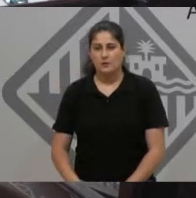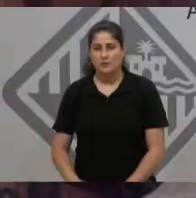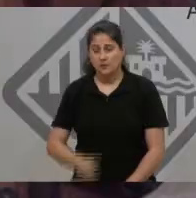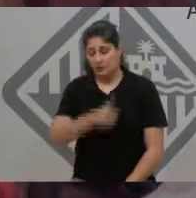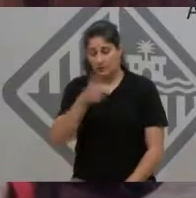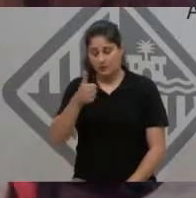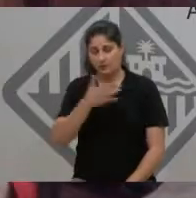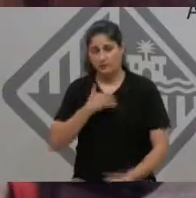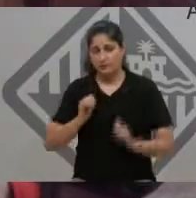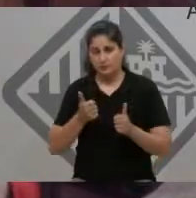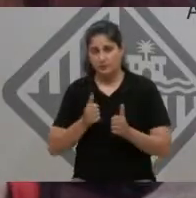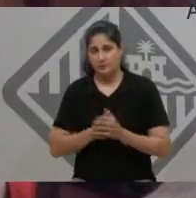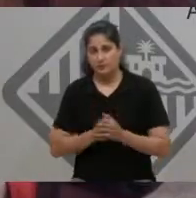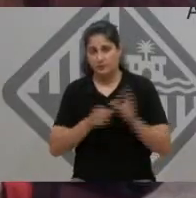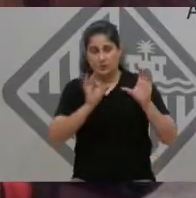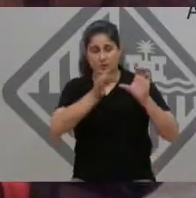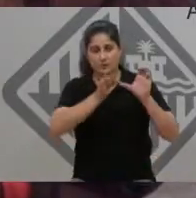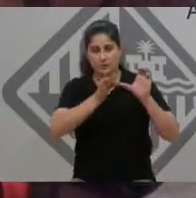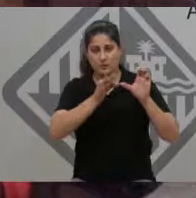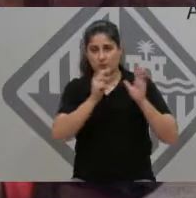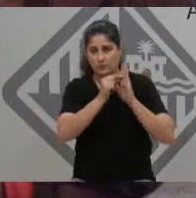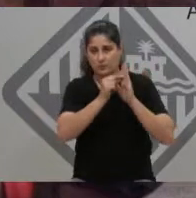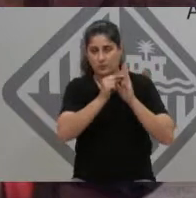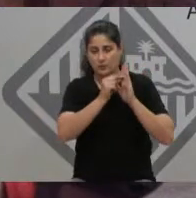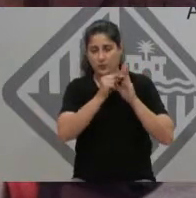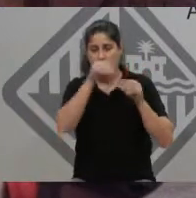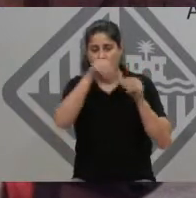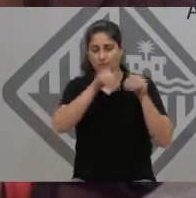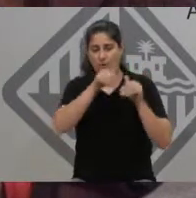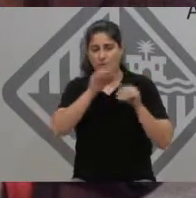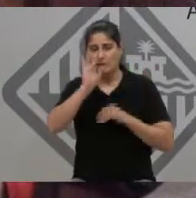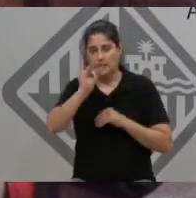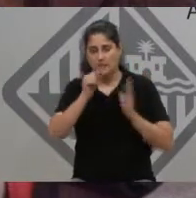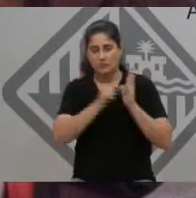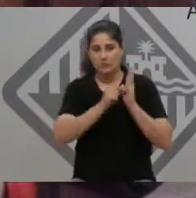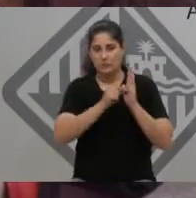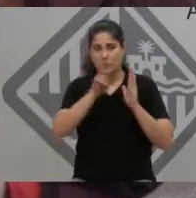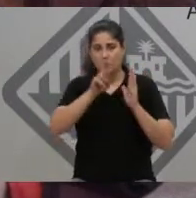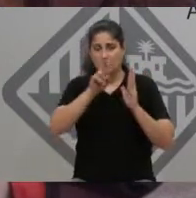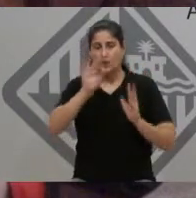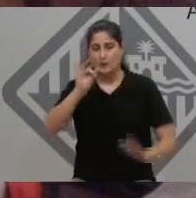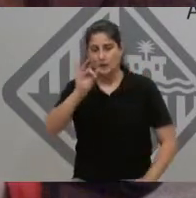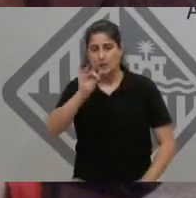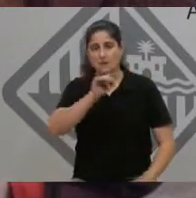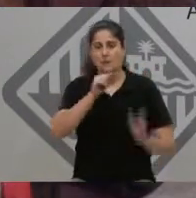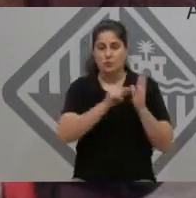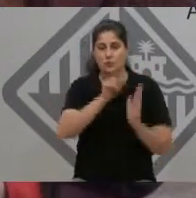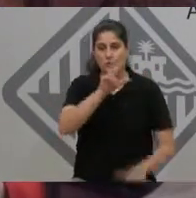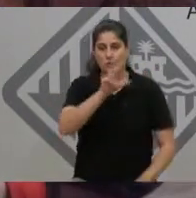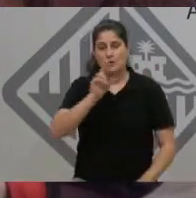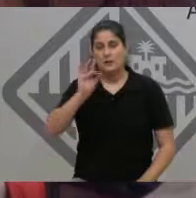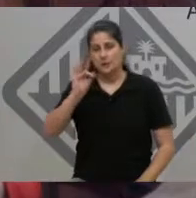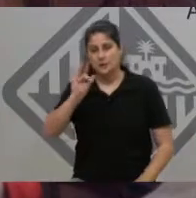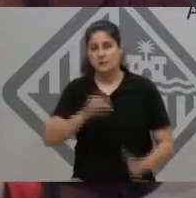Primer començarem per Ciutadans. A la primera votarem que sí, a la segona votarem que sí, a la tercera votarem que